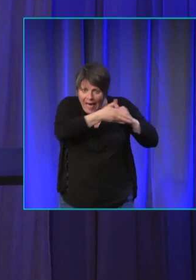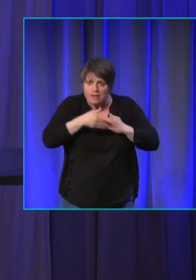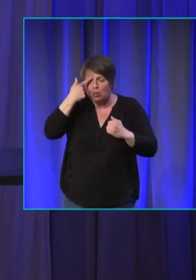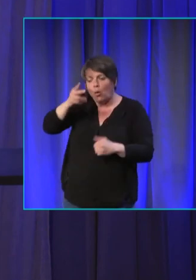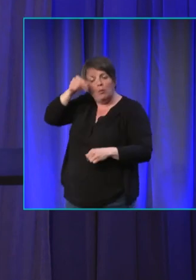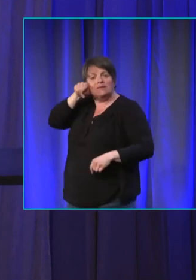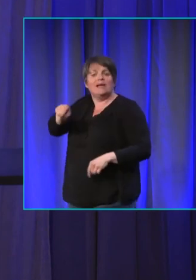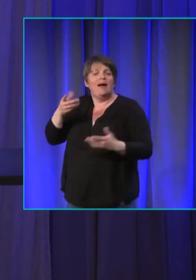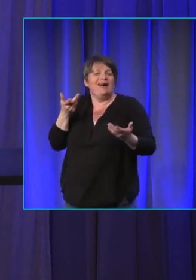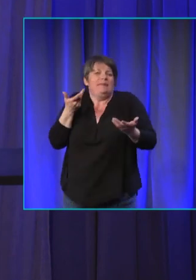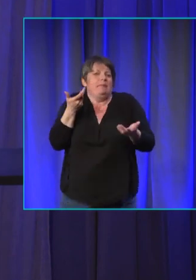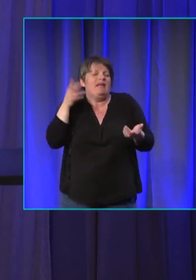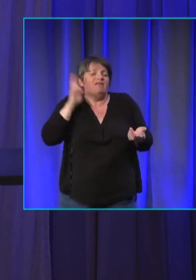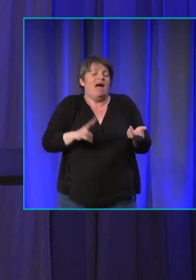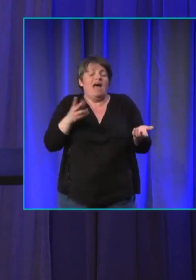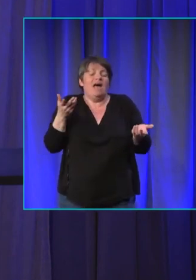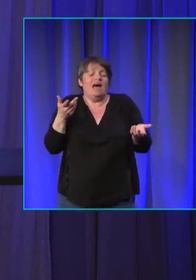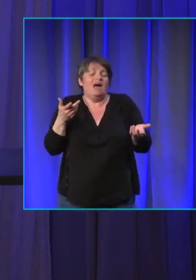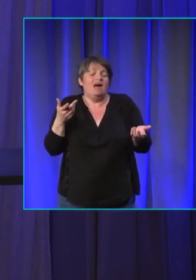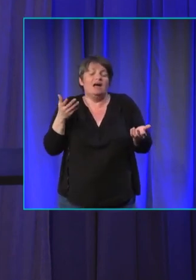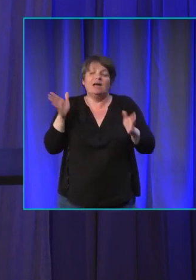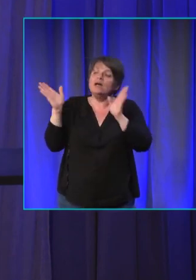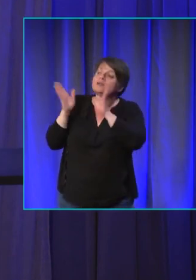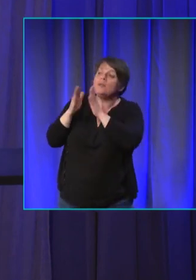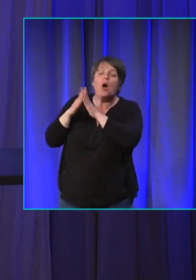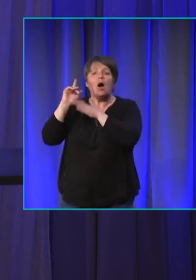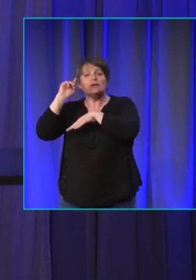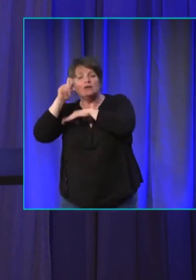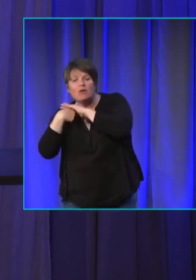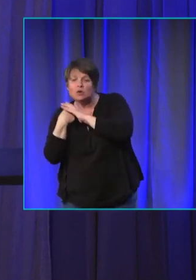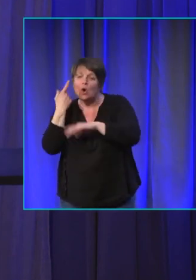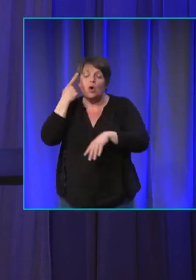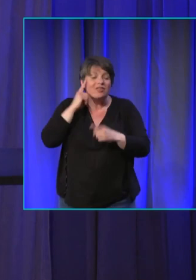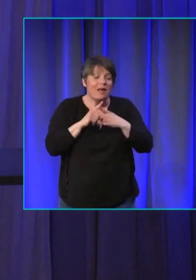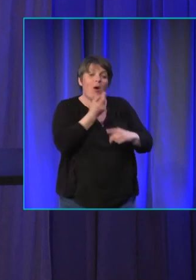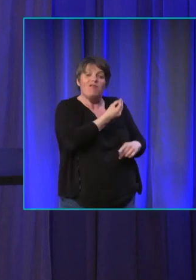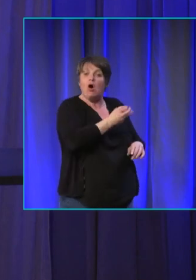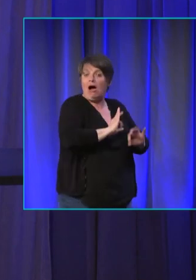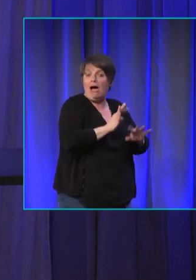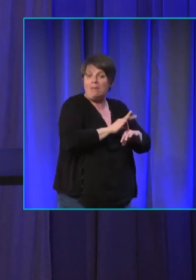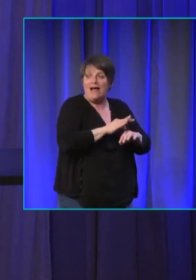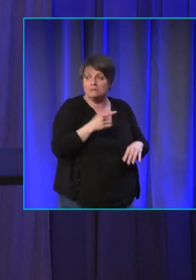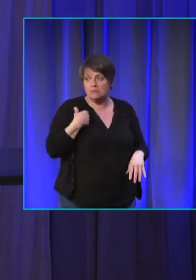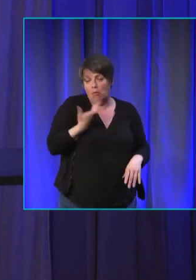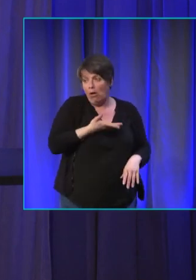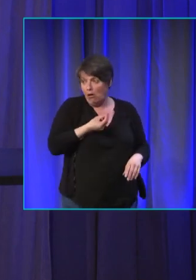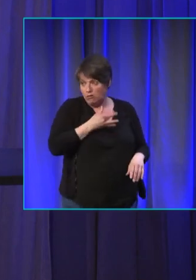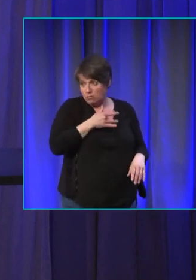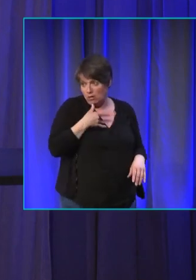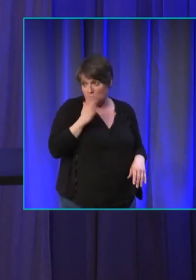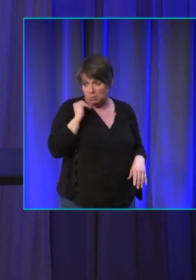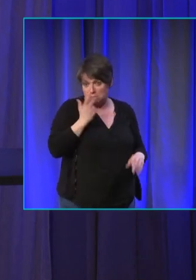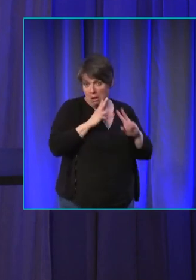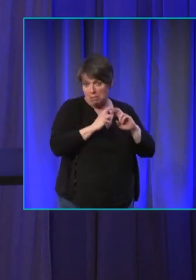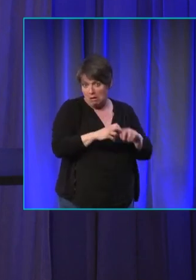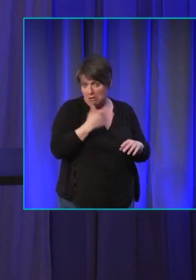première étape déjà. Et lorsque vous demandez des finances pour comprendre ce qui se passe chez l'enfant sain, tout de suite, c'est un enfant sain. Il n'y a pas lieu de